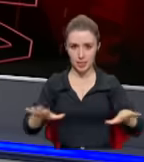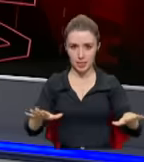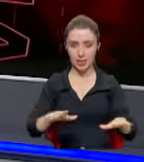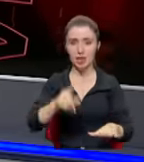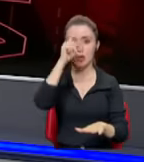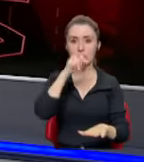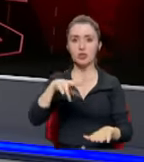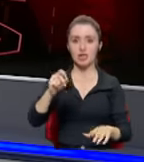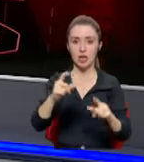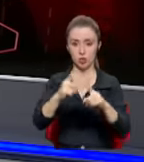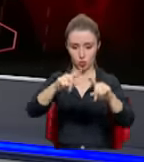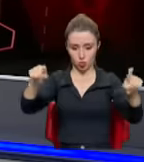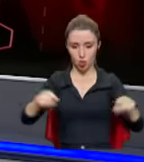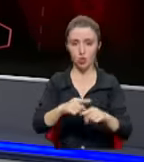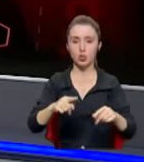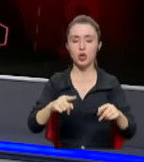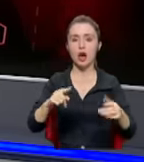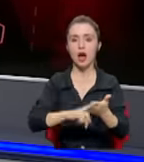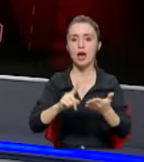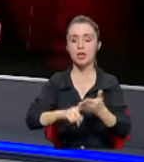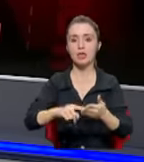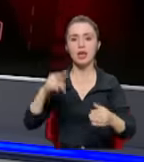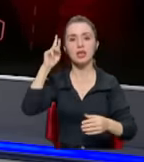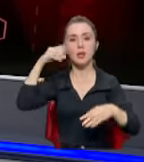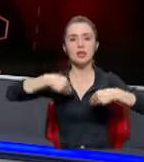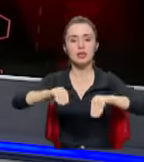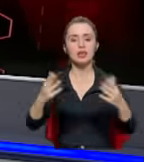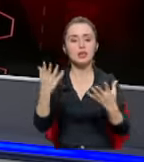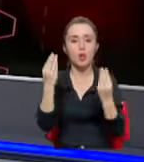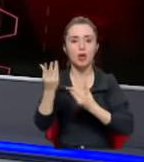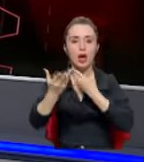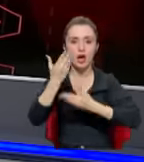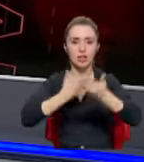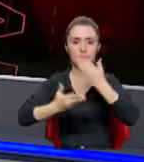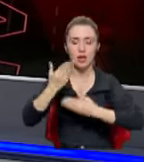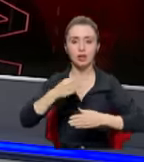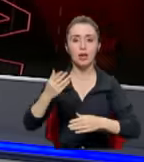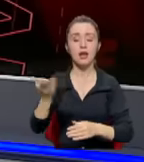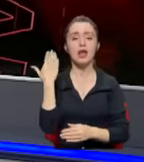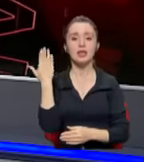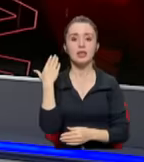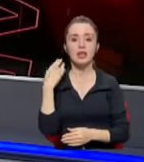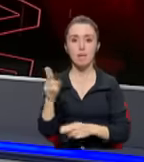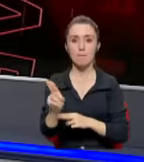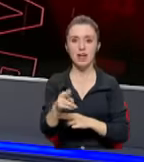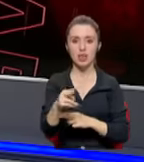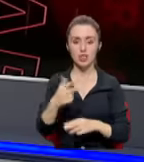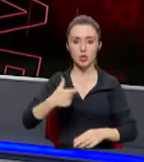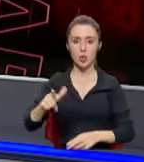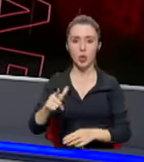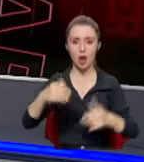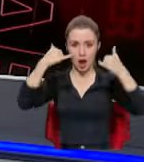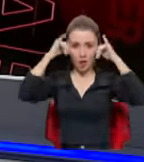180 dönümlük arazinin nasıl yabancılara satıldığını anlattı meralarda Eskiden Balıkesirli köylüler